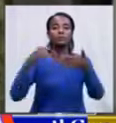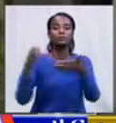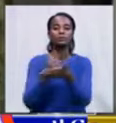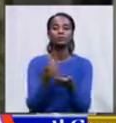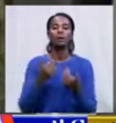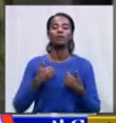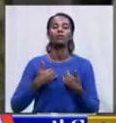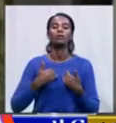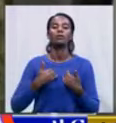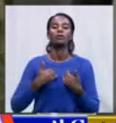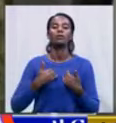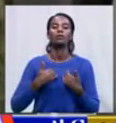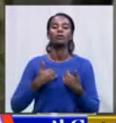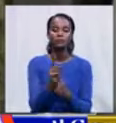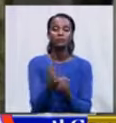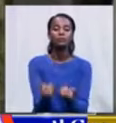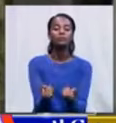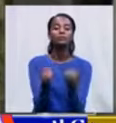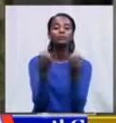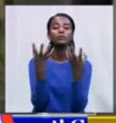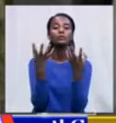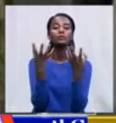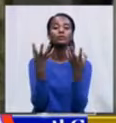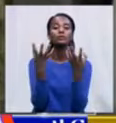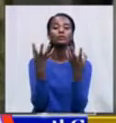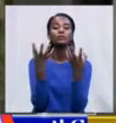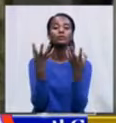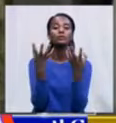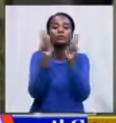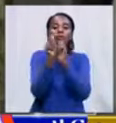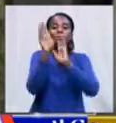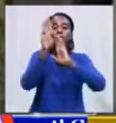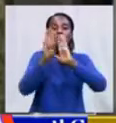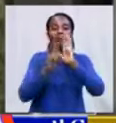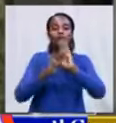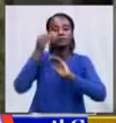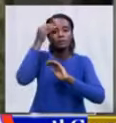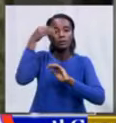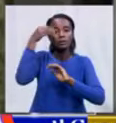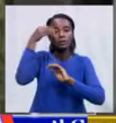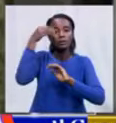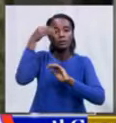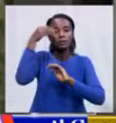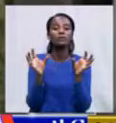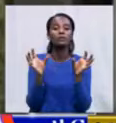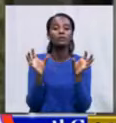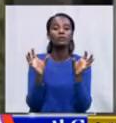መንገር አሁን ነው። ብዙም የግንኙነት ስርዓቶችን ዘርግተናል።